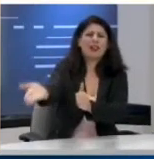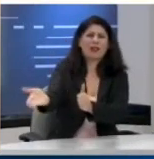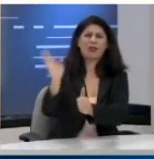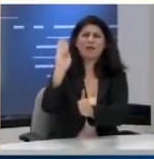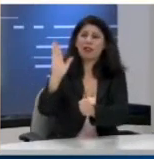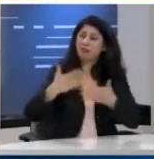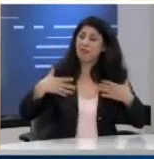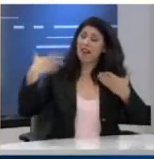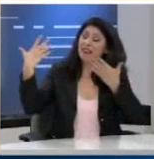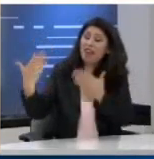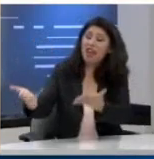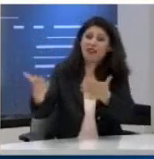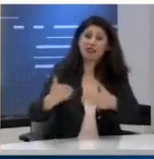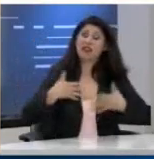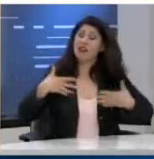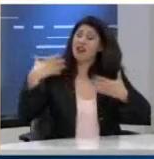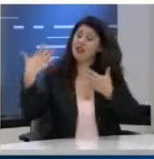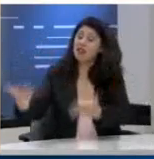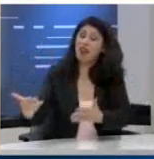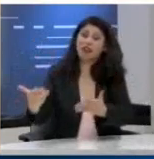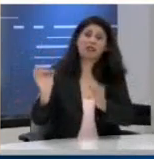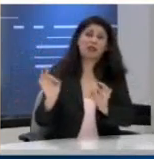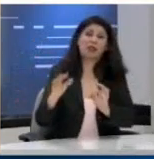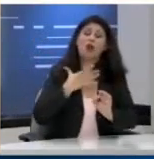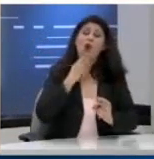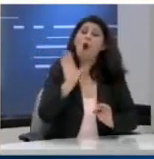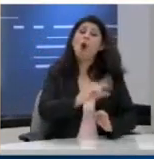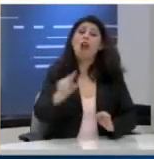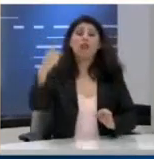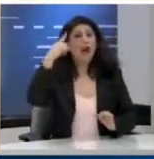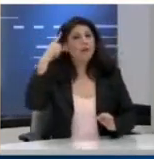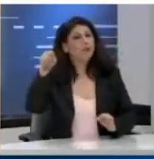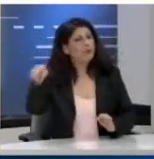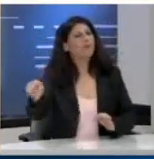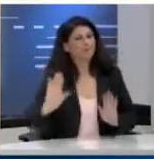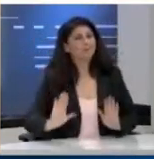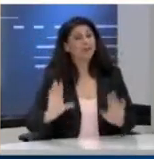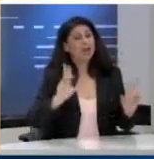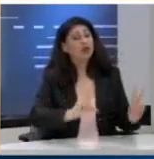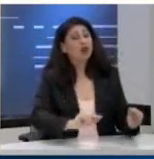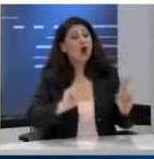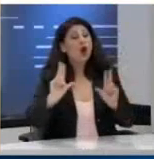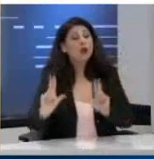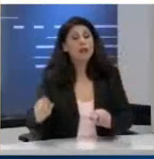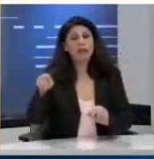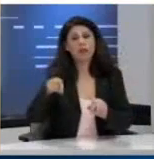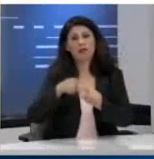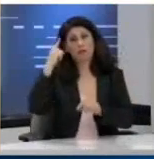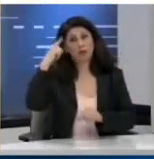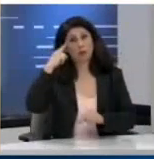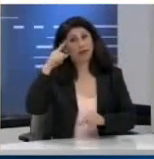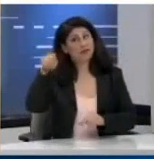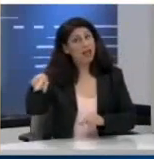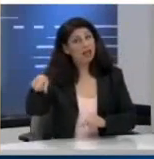τον χαίρεστε. Να τον χαίρεστε βέβαια, γιατί έχει τις ίδιες απόψεις με εσάς. Έχει τις ίδιες απόψεις με εσάς που